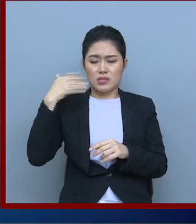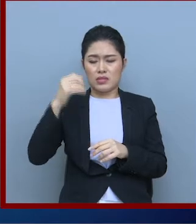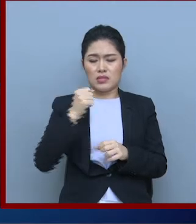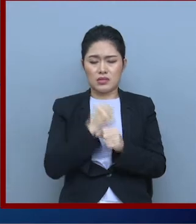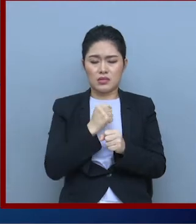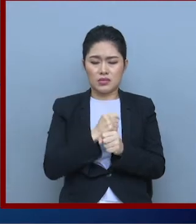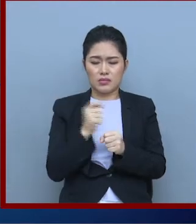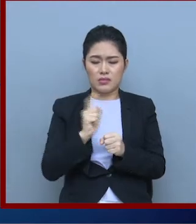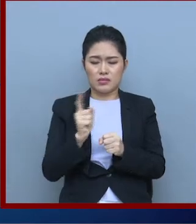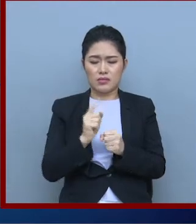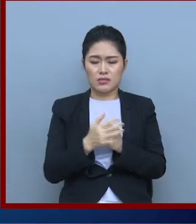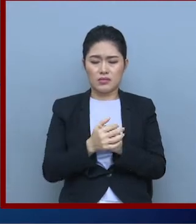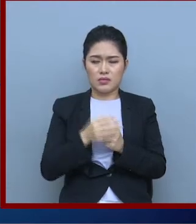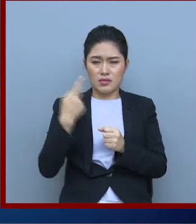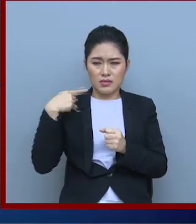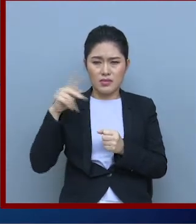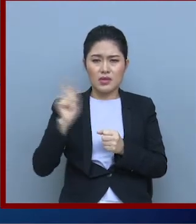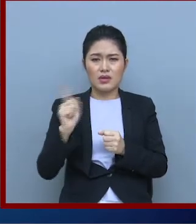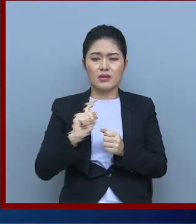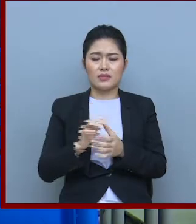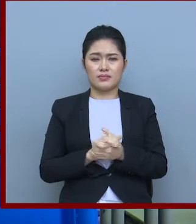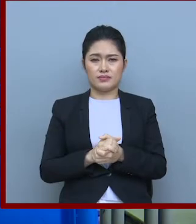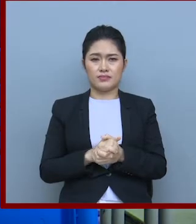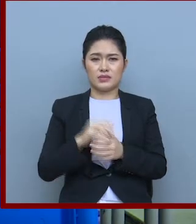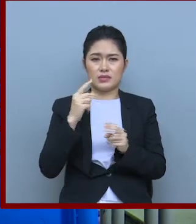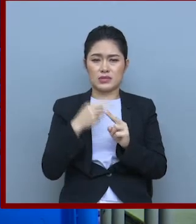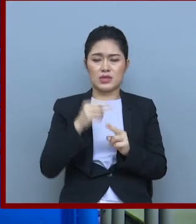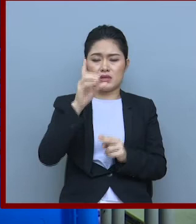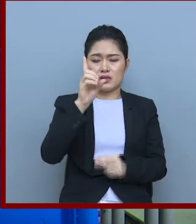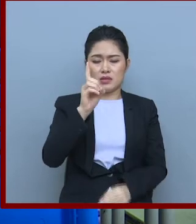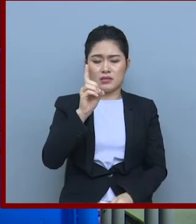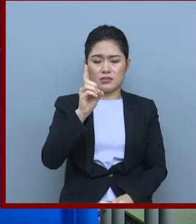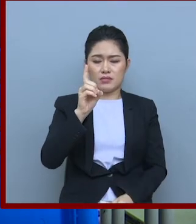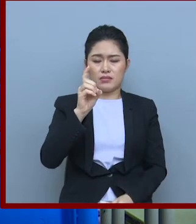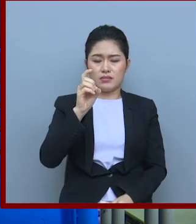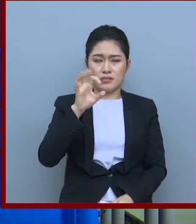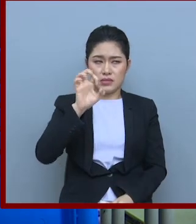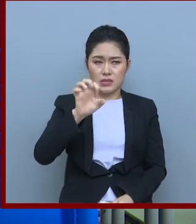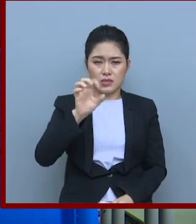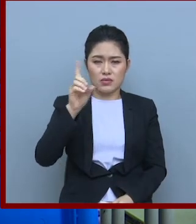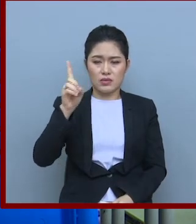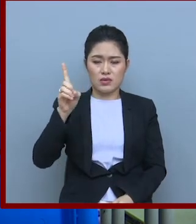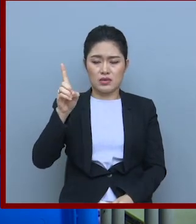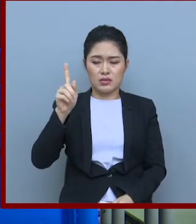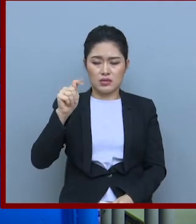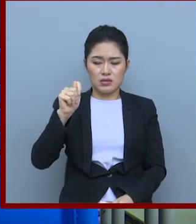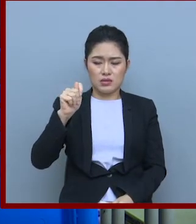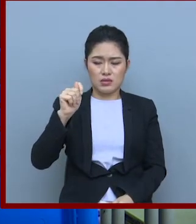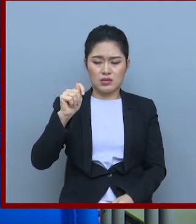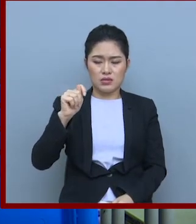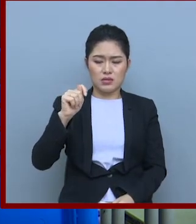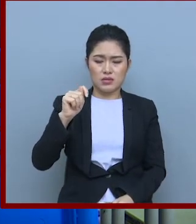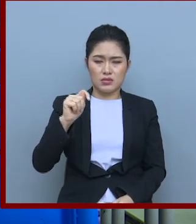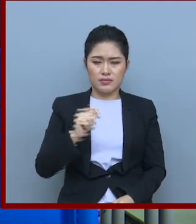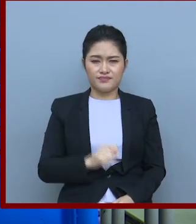านะครับเพื่ออะไรบ้างนะครับ MQTT เนี่ยนะครับหลักการ